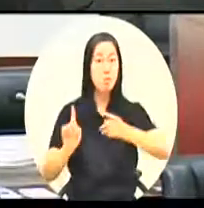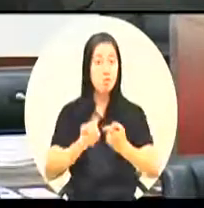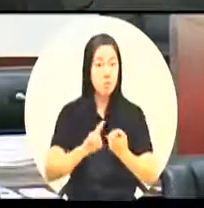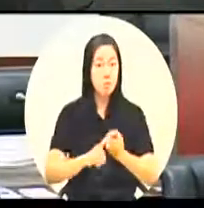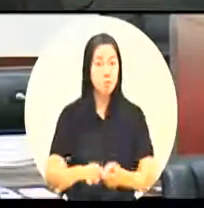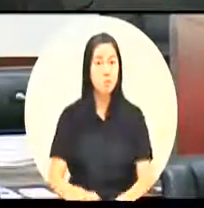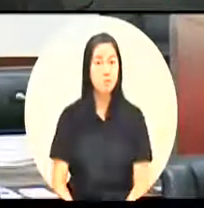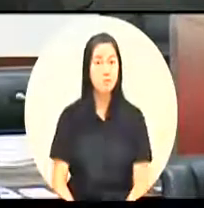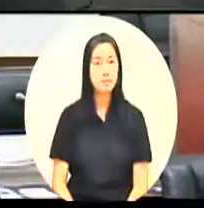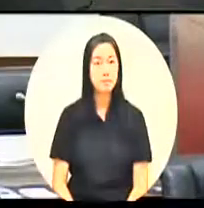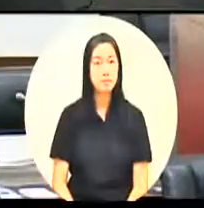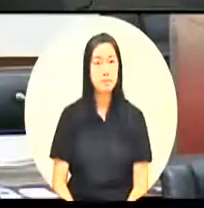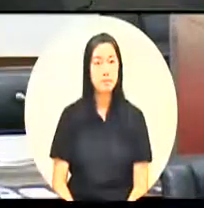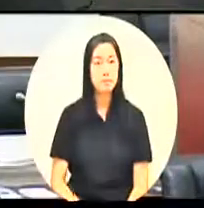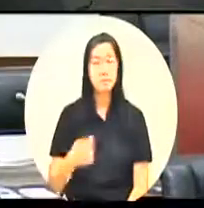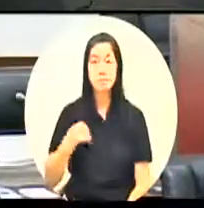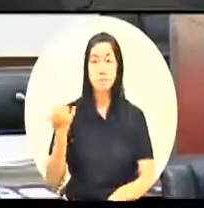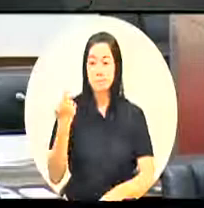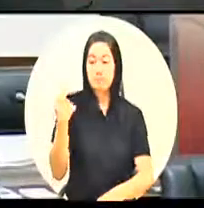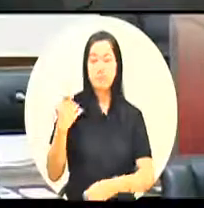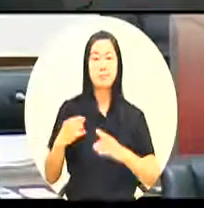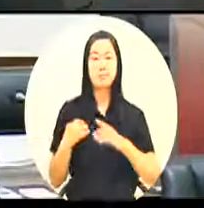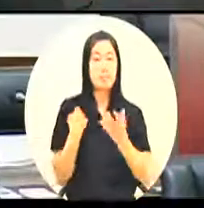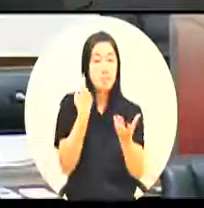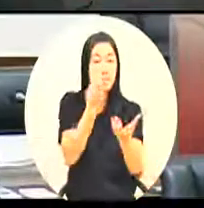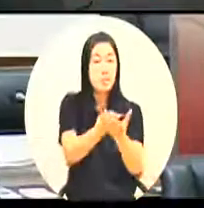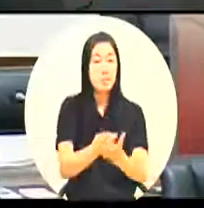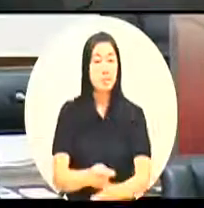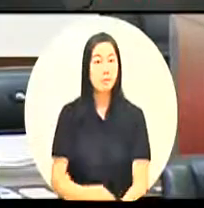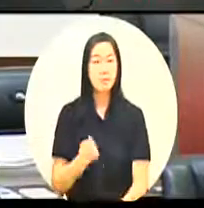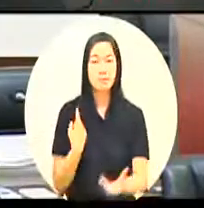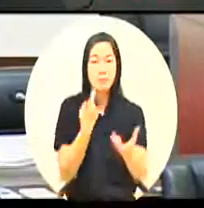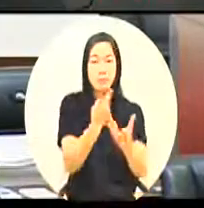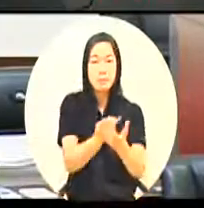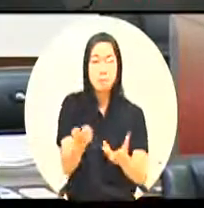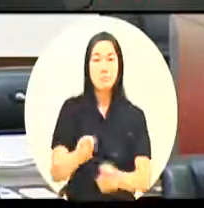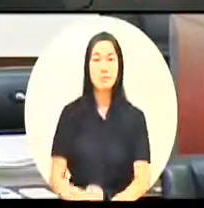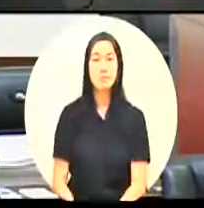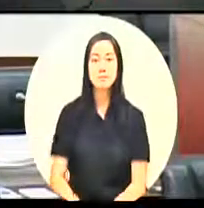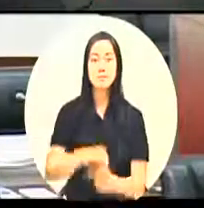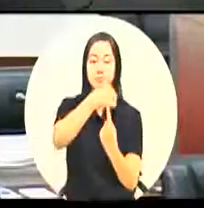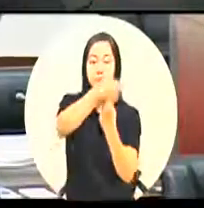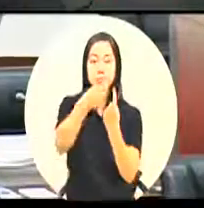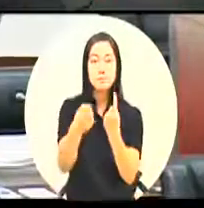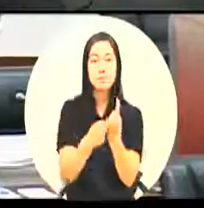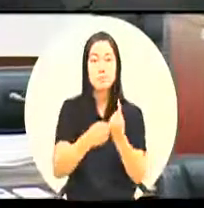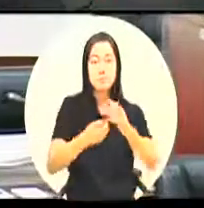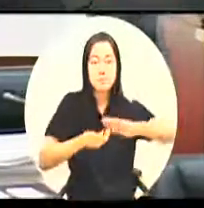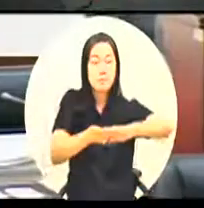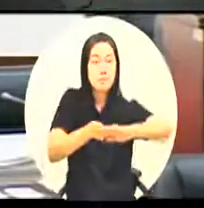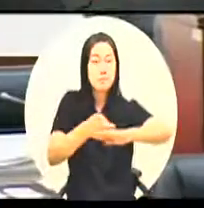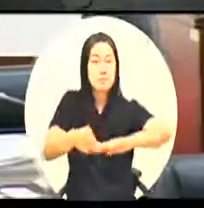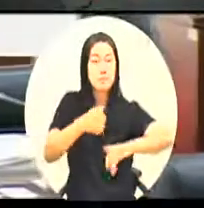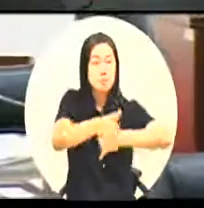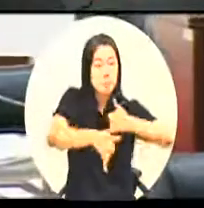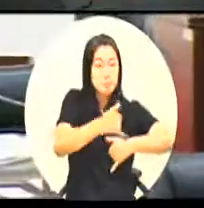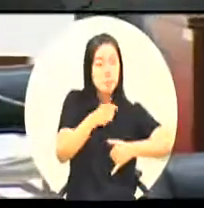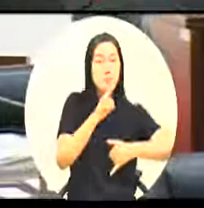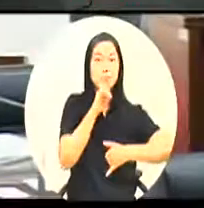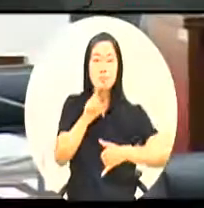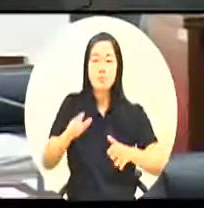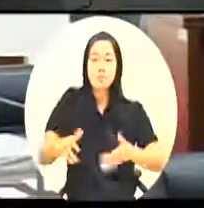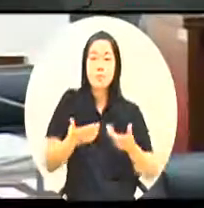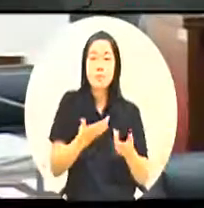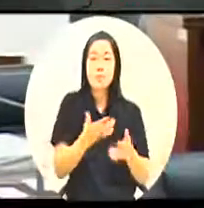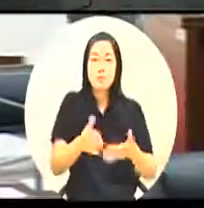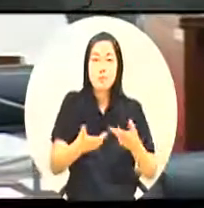的，我昨天去参加哈，那个香蕉码头的活动，轻轨捷运重大工程在做，